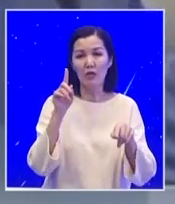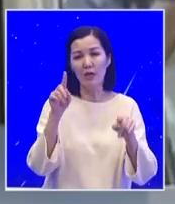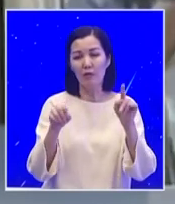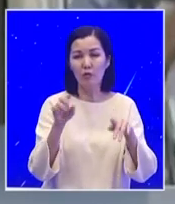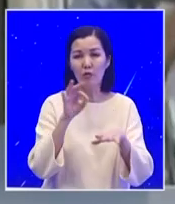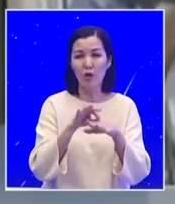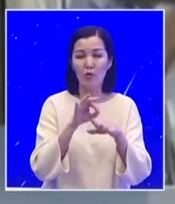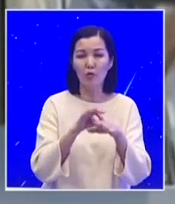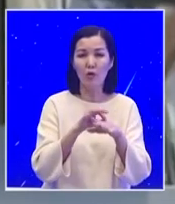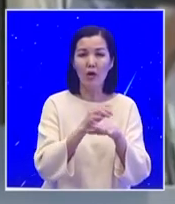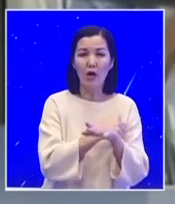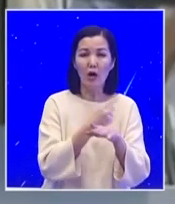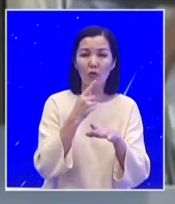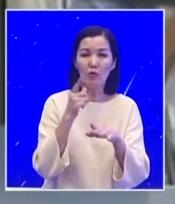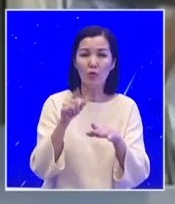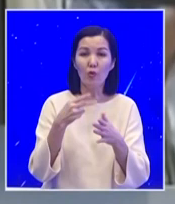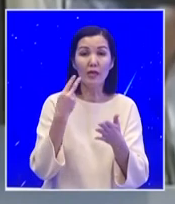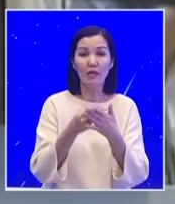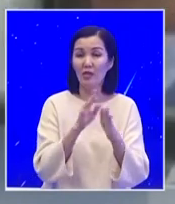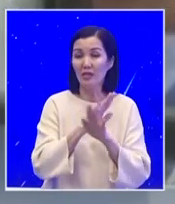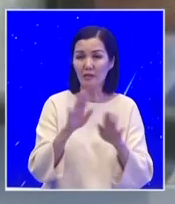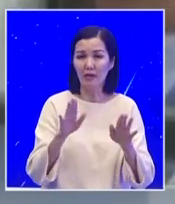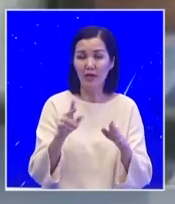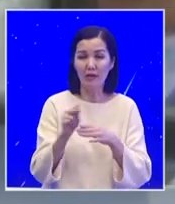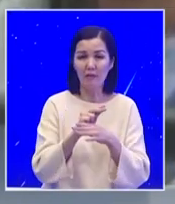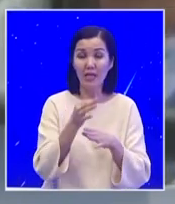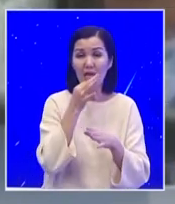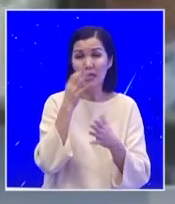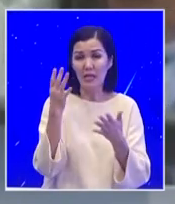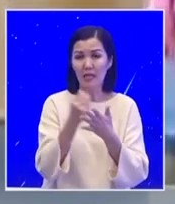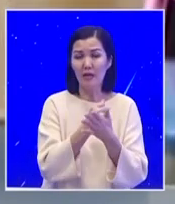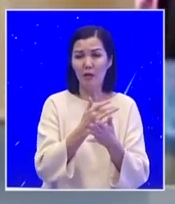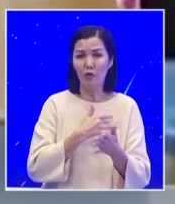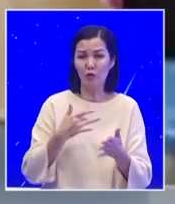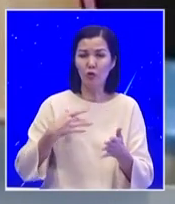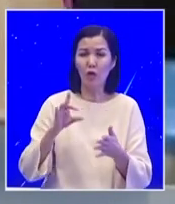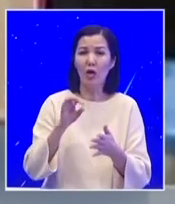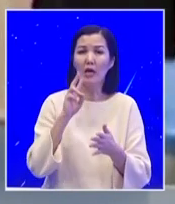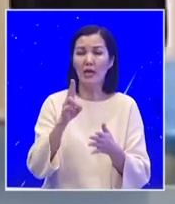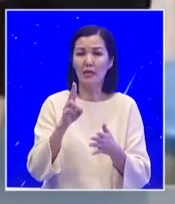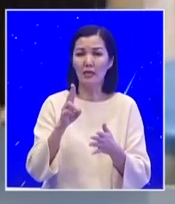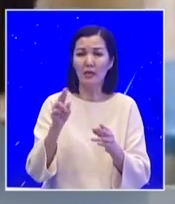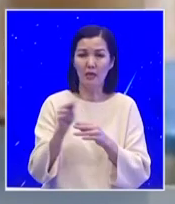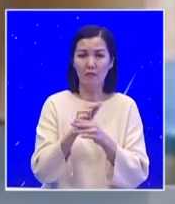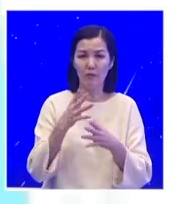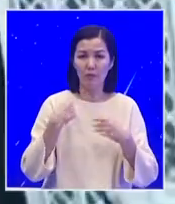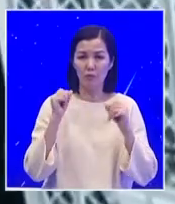науқасты ауруханаға жатқызбай-ақ емдейді. Мәселен, ерте анықталған сүт безі обыры соның бірі.